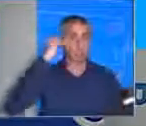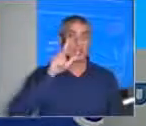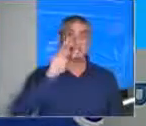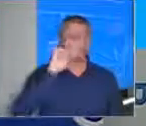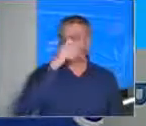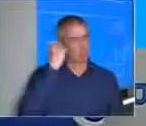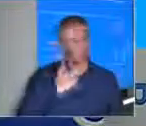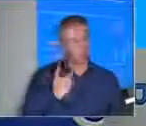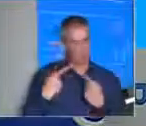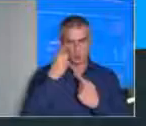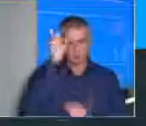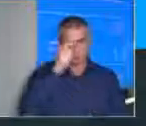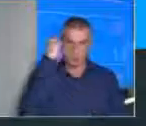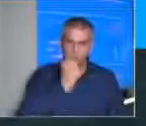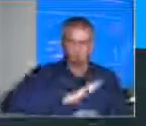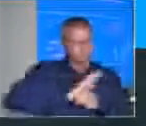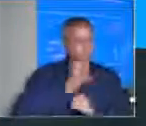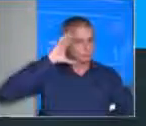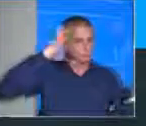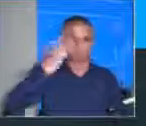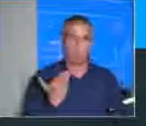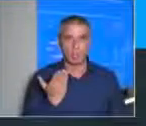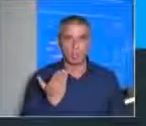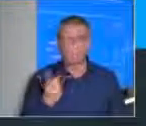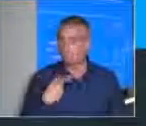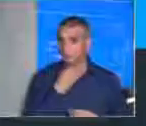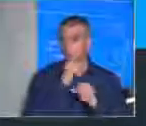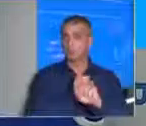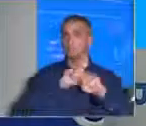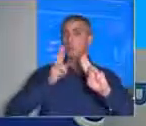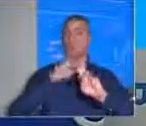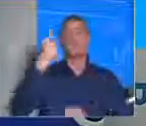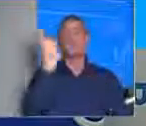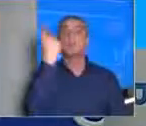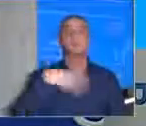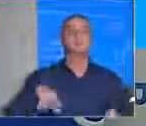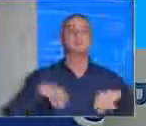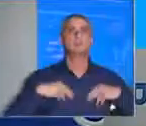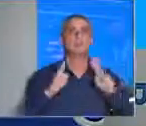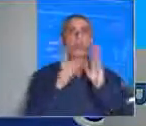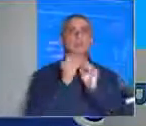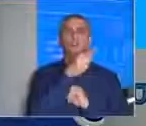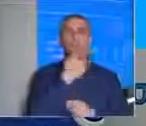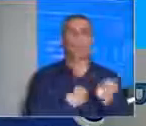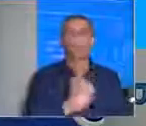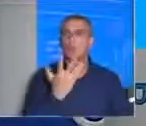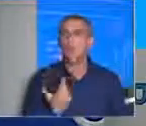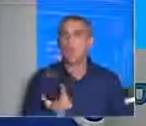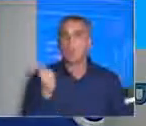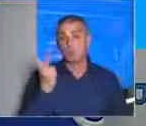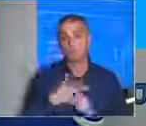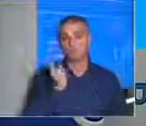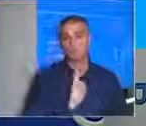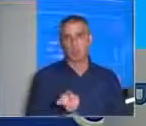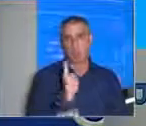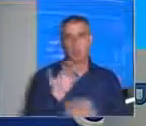הזה, שאין לנו ויכוח שהוא רוצח ורודן מטורף. לגיטימציה בינלאומית, הוא היחיד שהסכים בכלל להיפגש איתו, תמורת מה, והוא רק